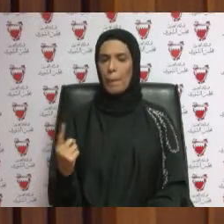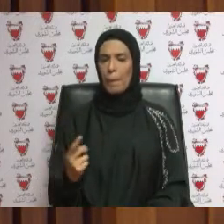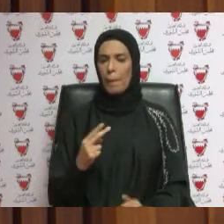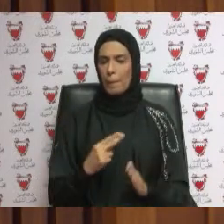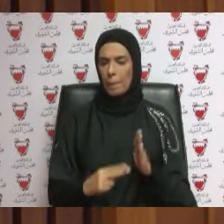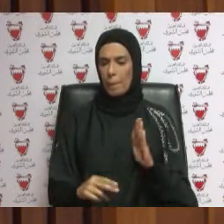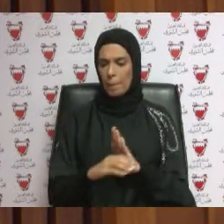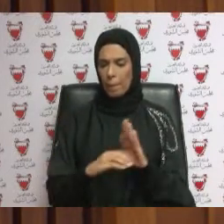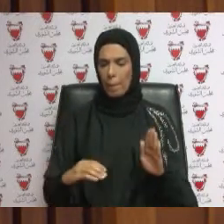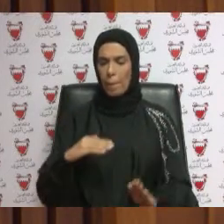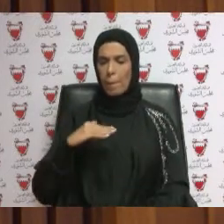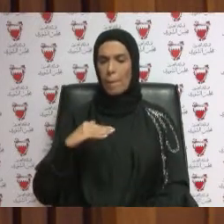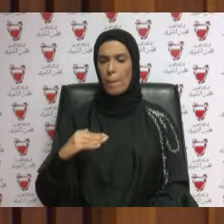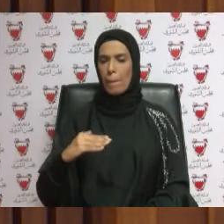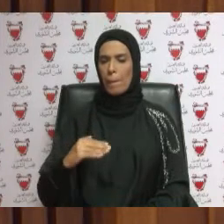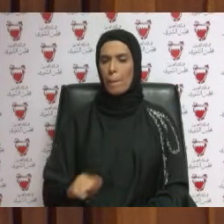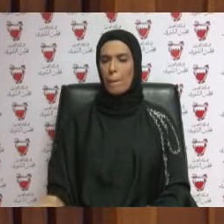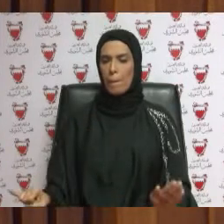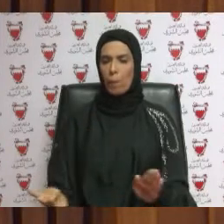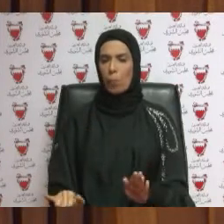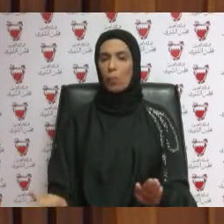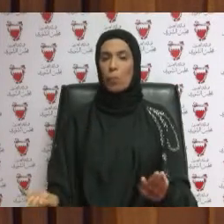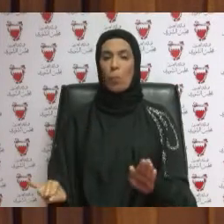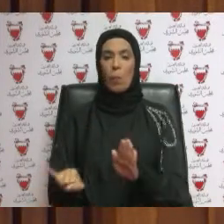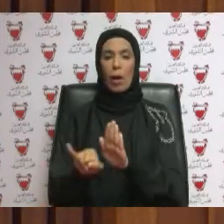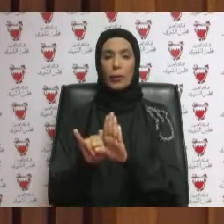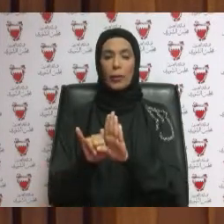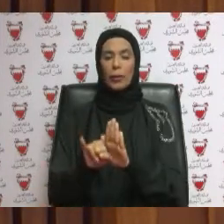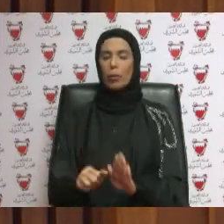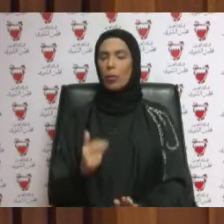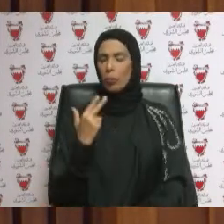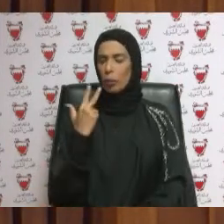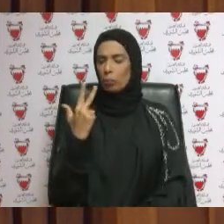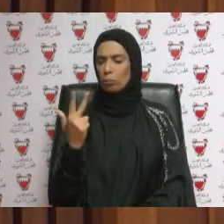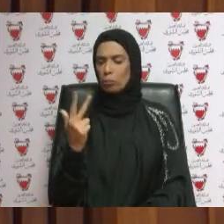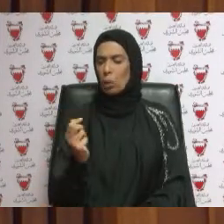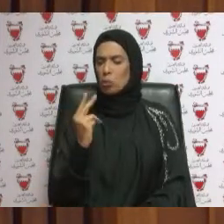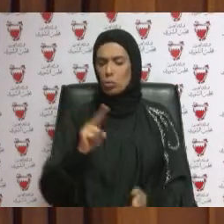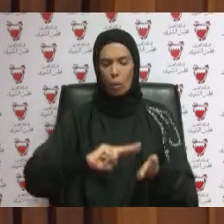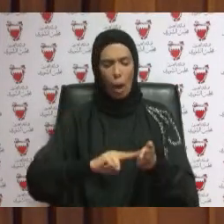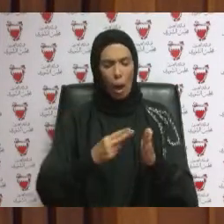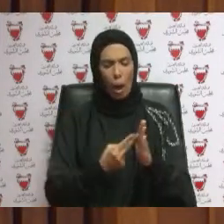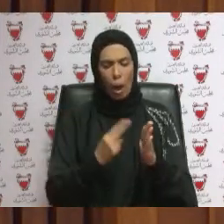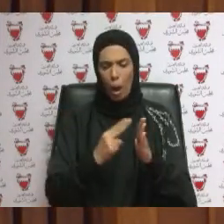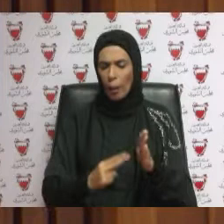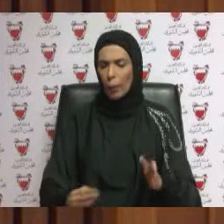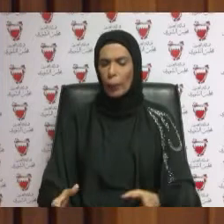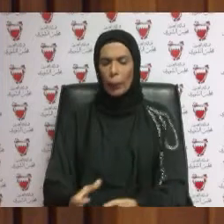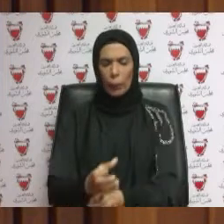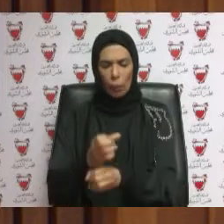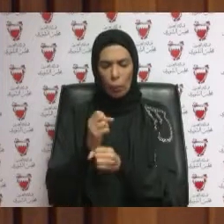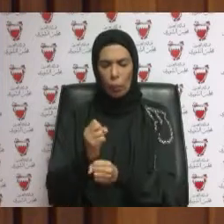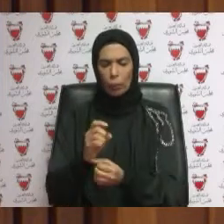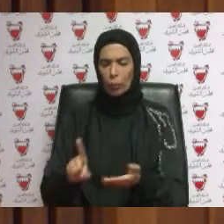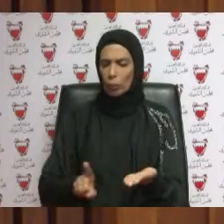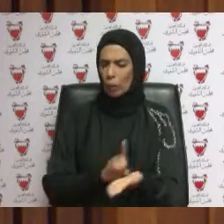ح من المادة 9 من الدستور على أنه يتأخذ الدولة التدابير اللازمة لصيانة البيئة والحفاظ على